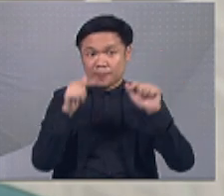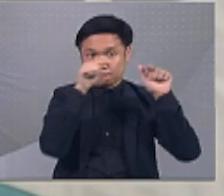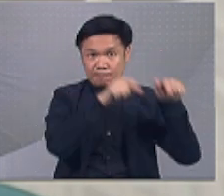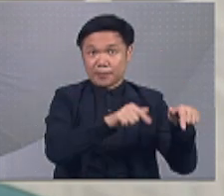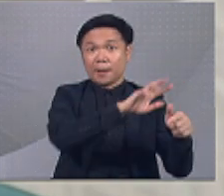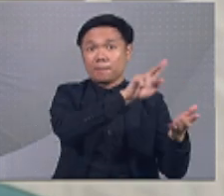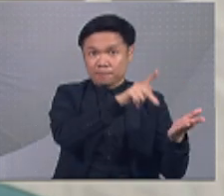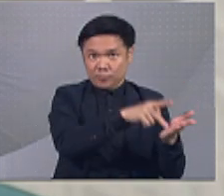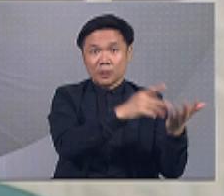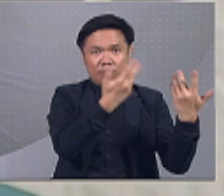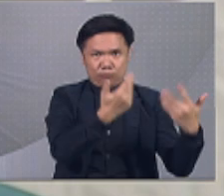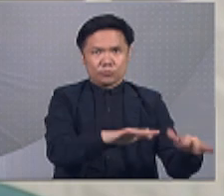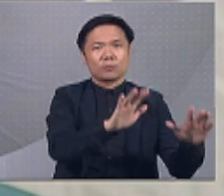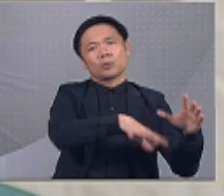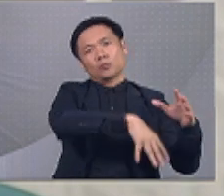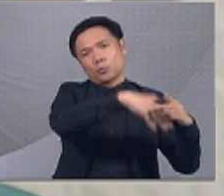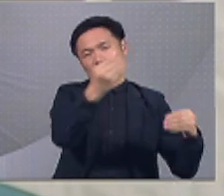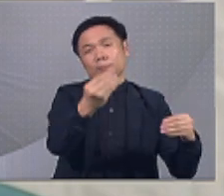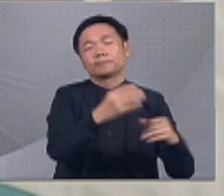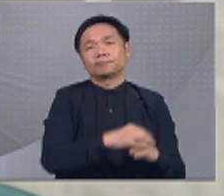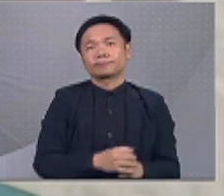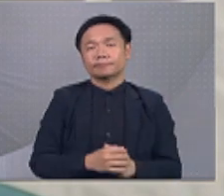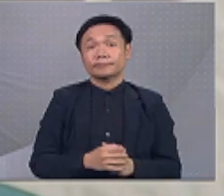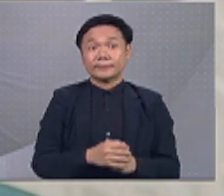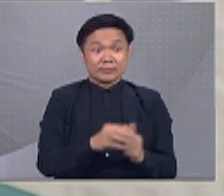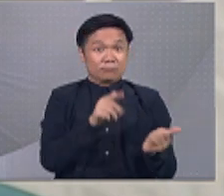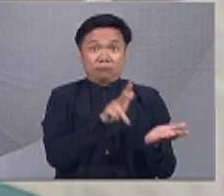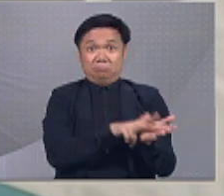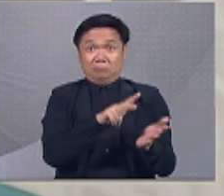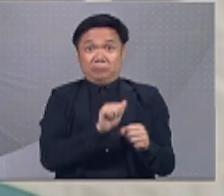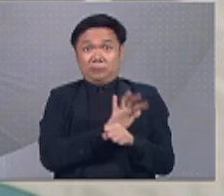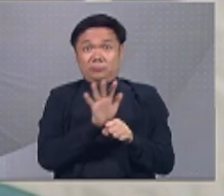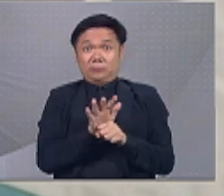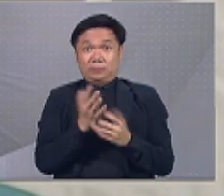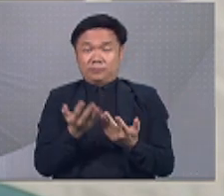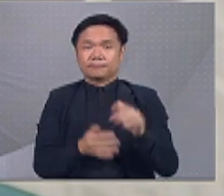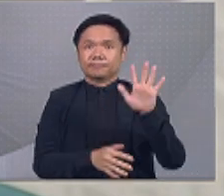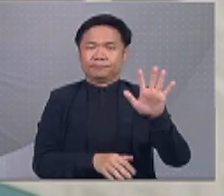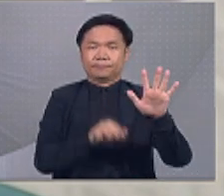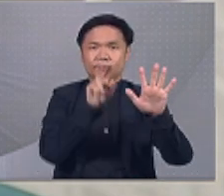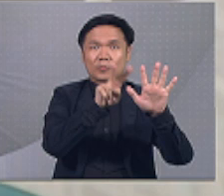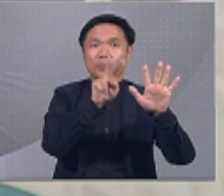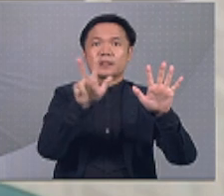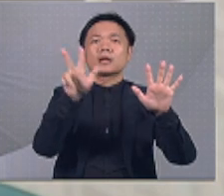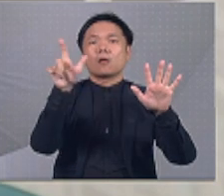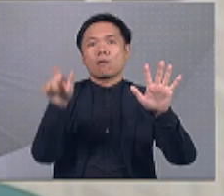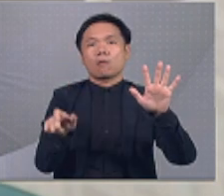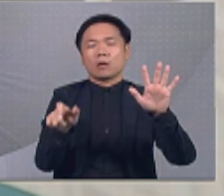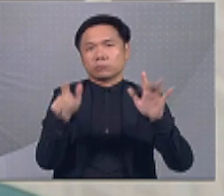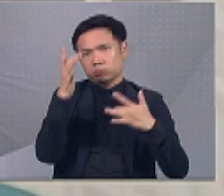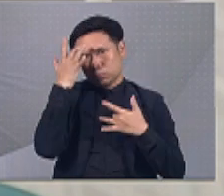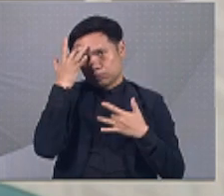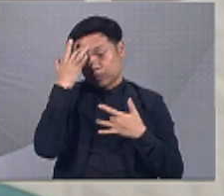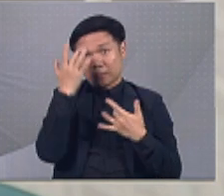selama 14 Hari jumlah Kimi tipe ini kesan positif adalah kekal 523g yaitu